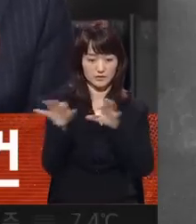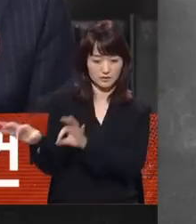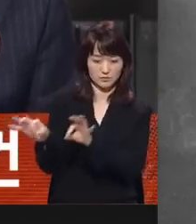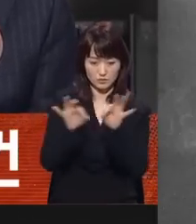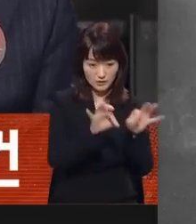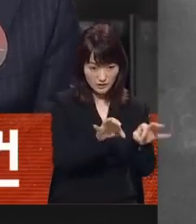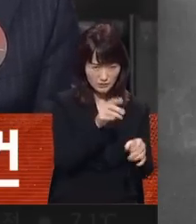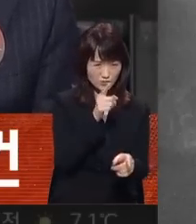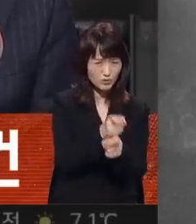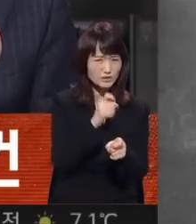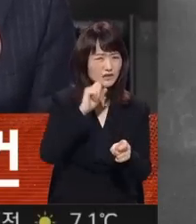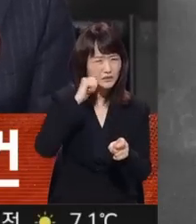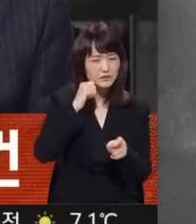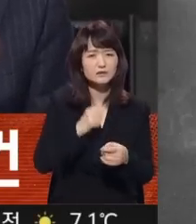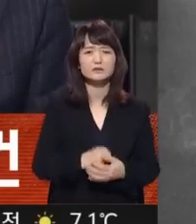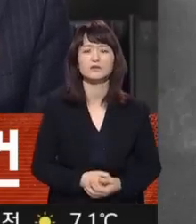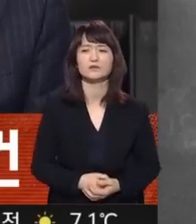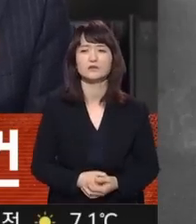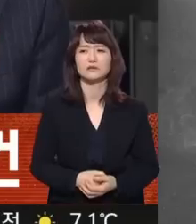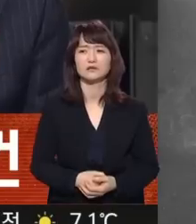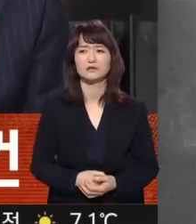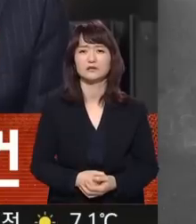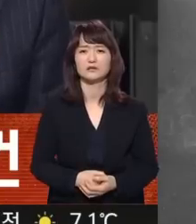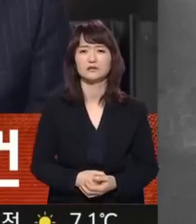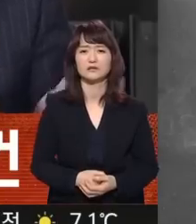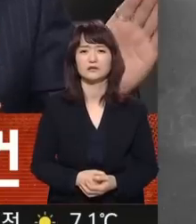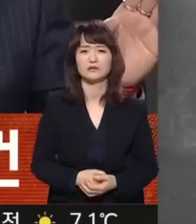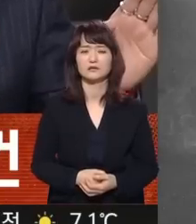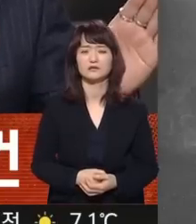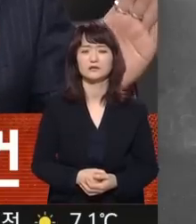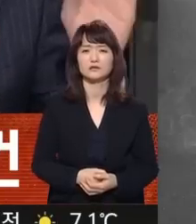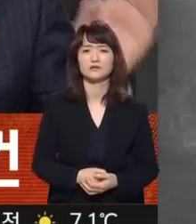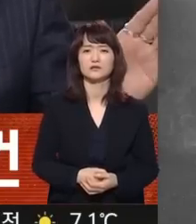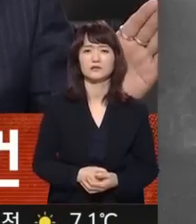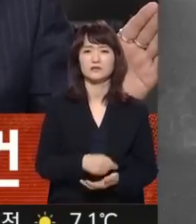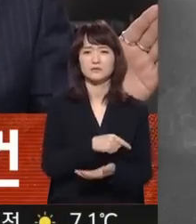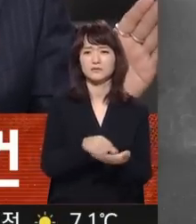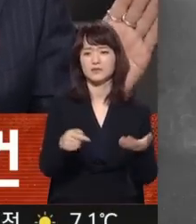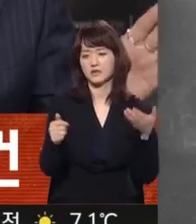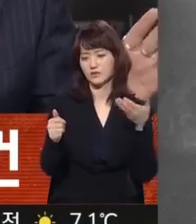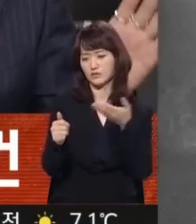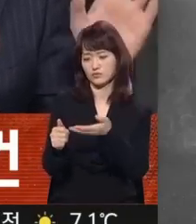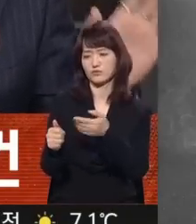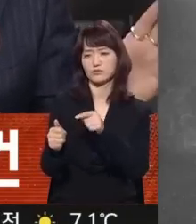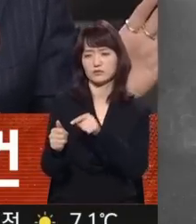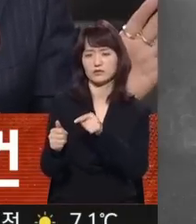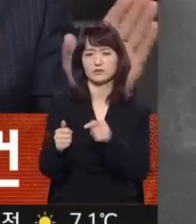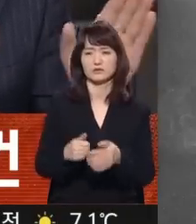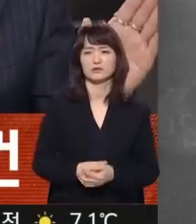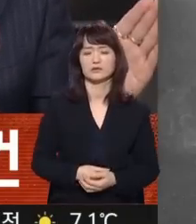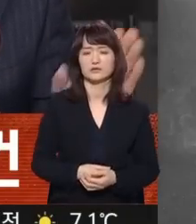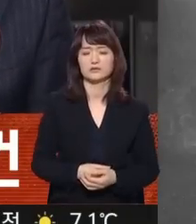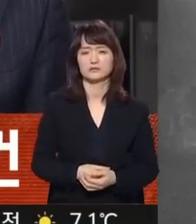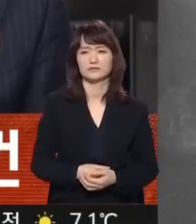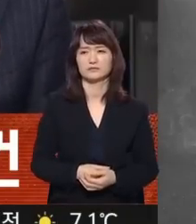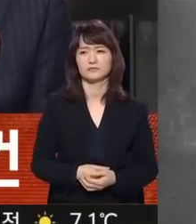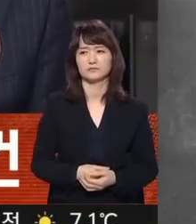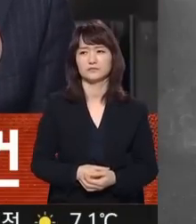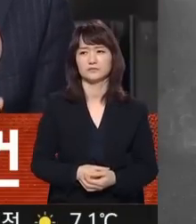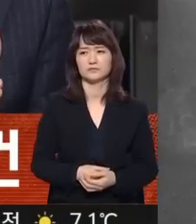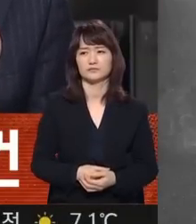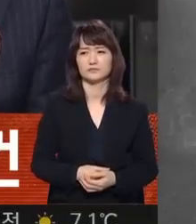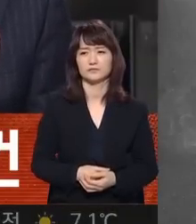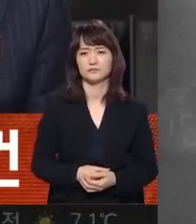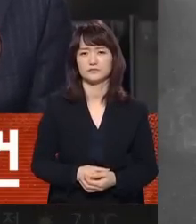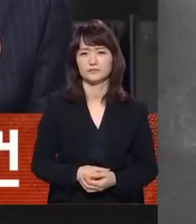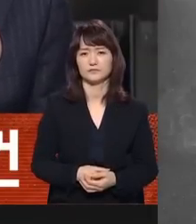힘들지만 드라마 소속이 나오는 것처럼 그 나머지 가야 학생들이 뭐 사회적으로는 겉도습이라도 출세해서 성공을 거두고 이런 그런 삶을